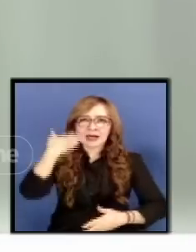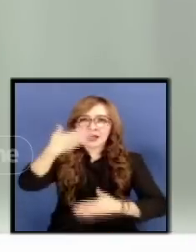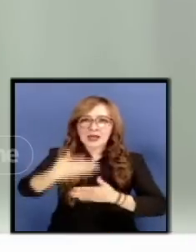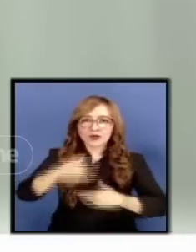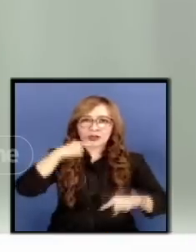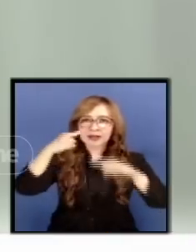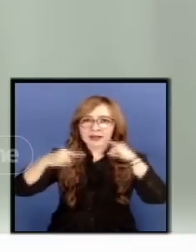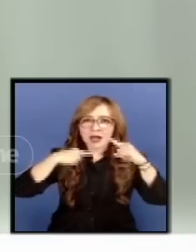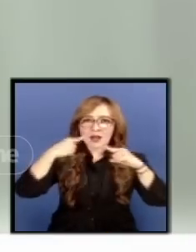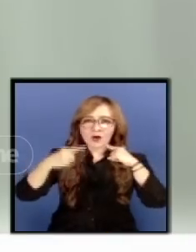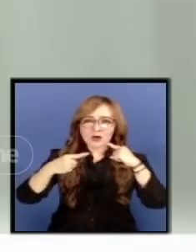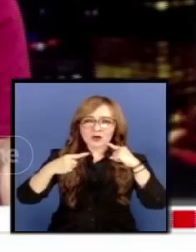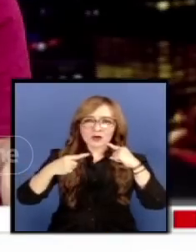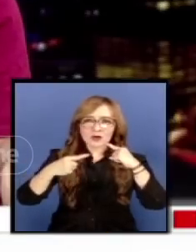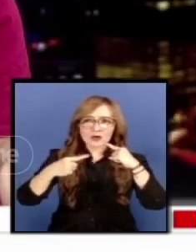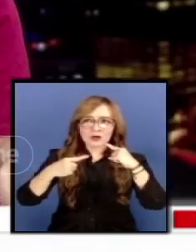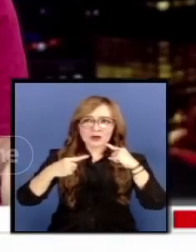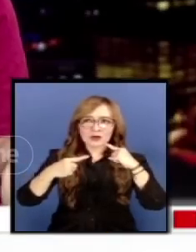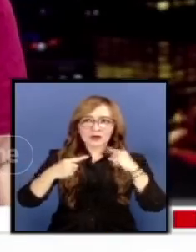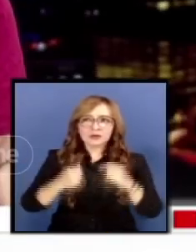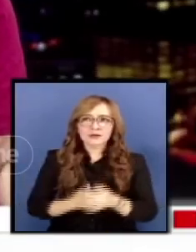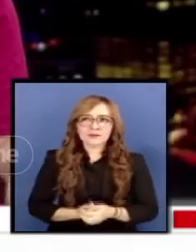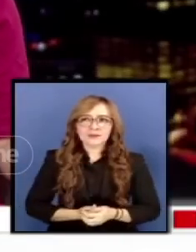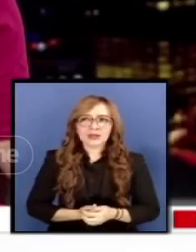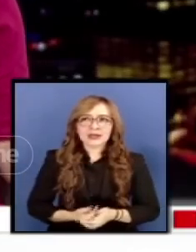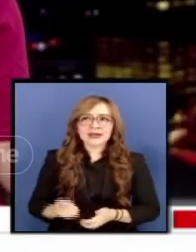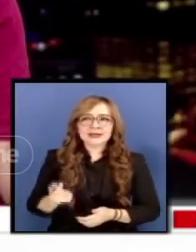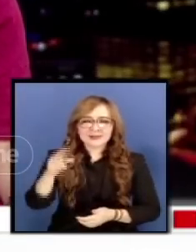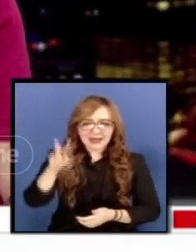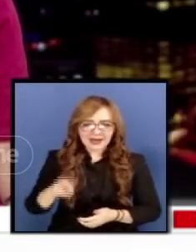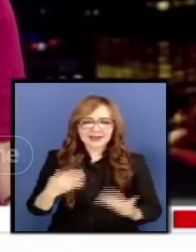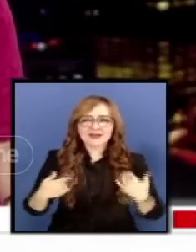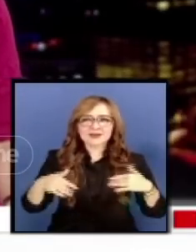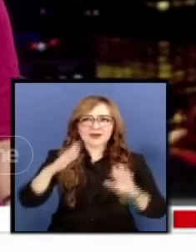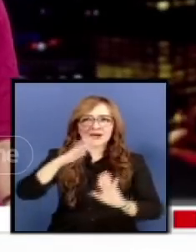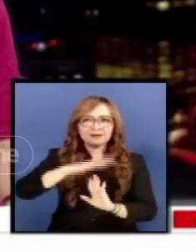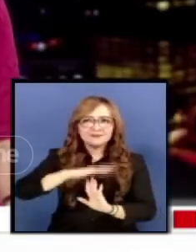dengan permintaan kepada BUMN. Sesaat lagi setelah jeda kita kembali.